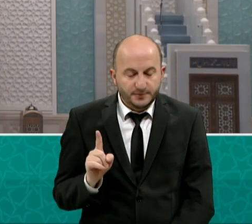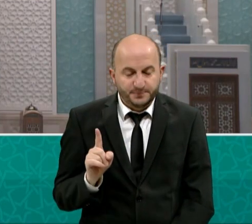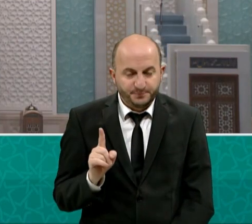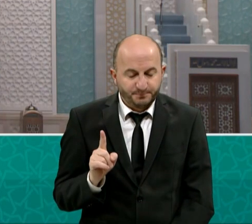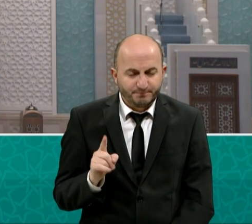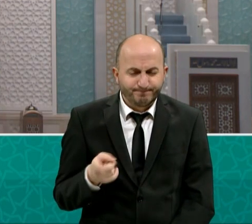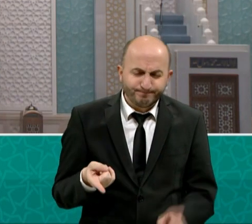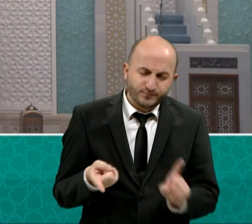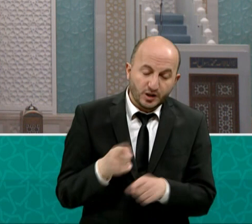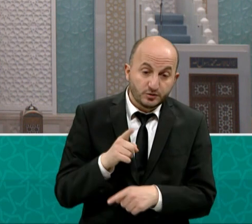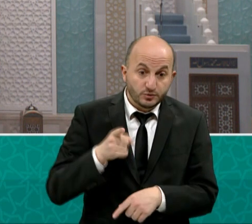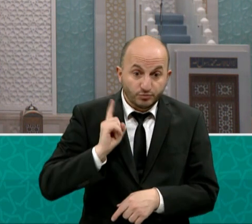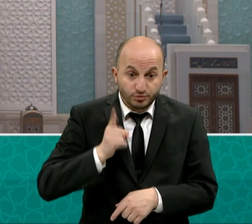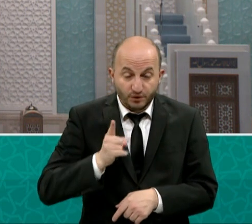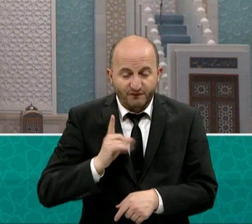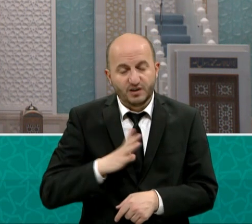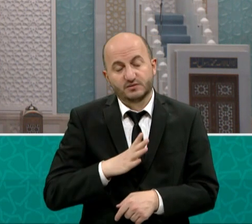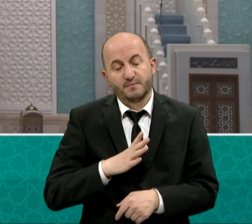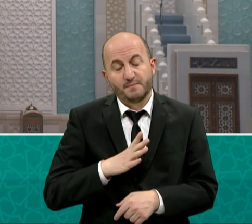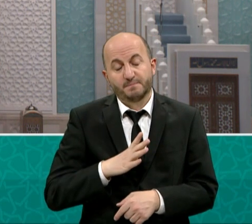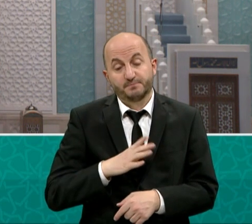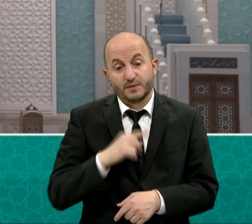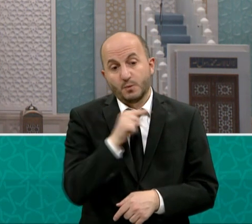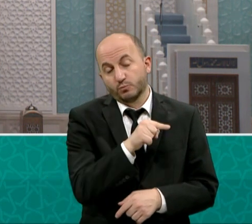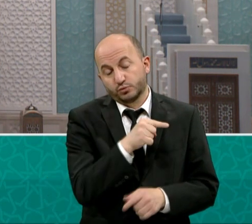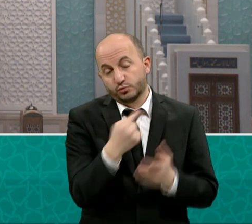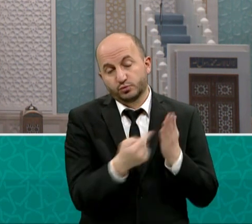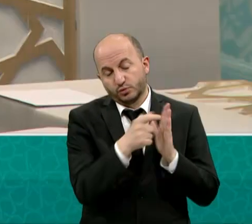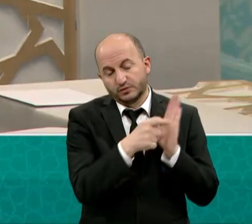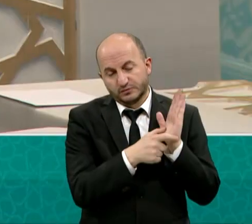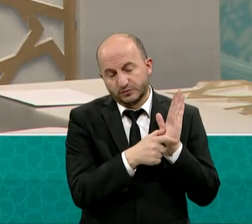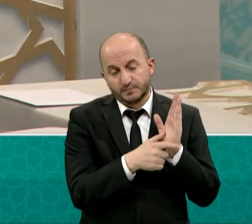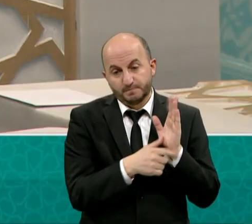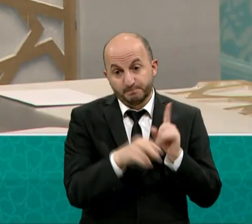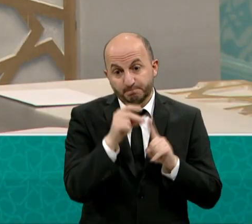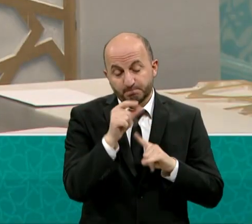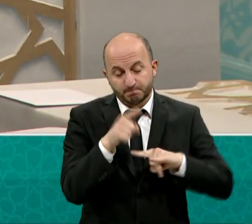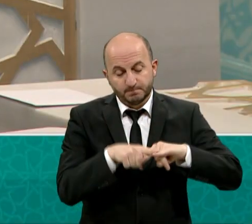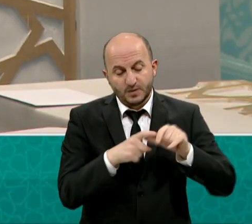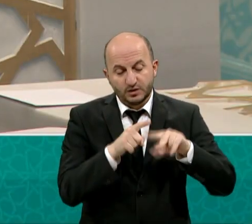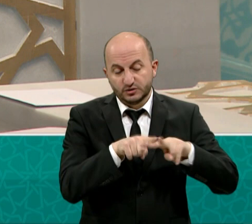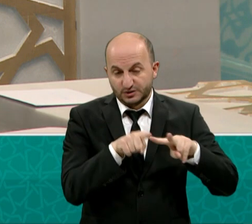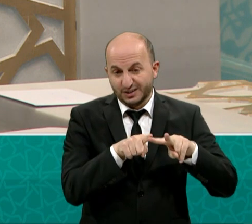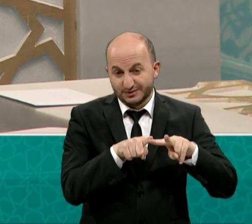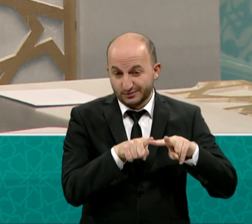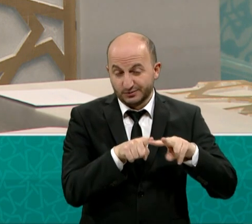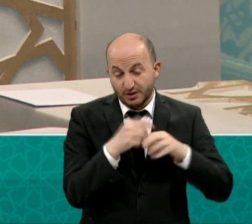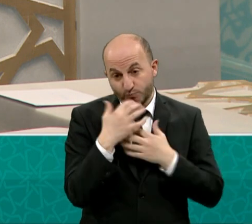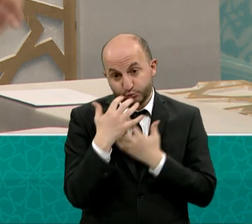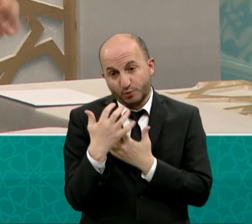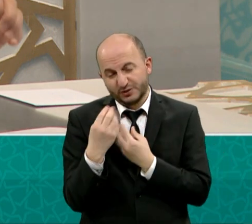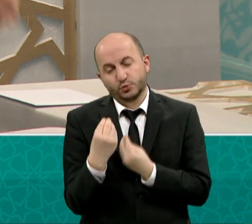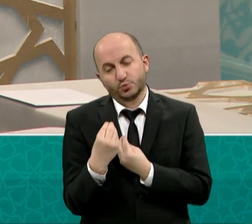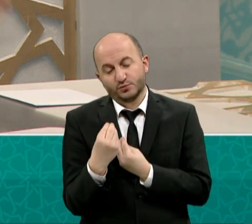değişik uyarıları var. Ama bu ayet-i kerimede ihsanla muamele. Buradan şunu anlıyoruz. Anneye